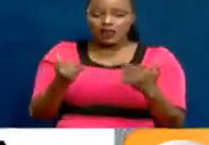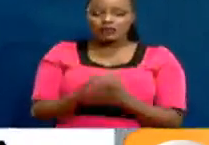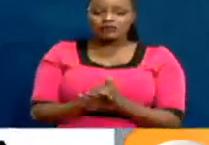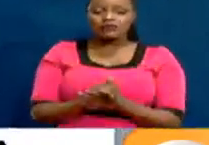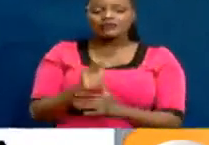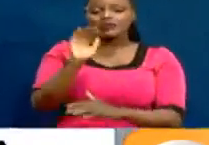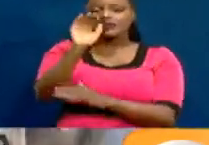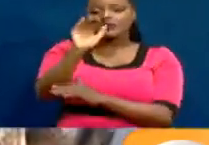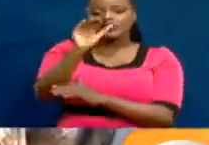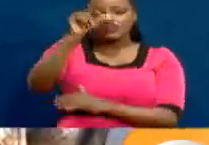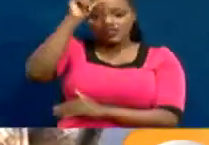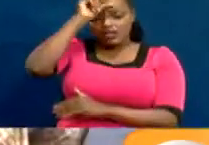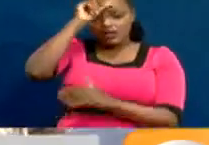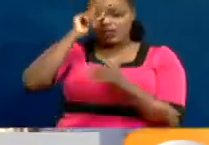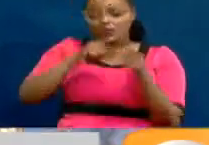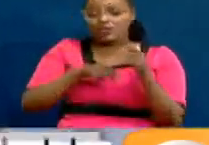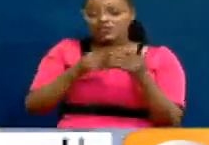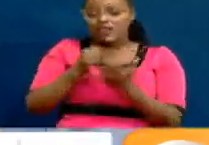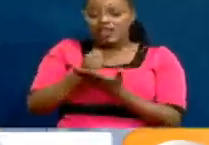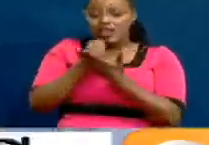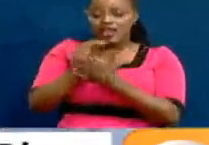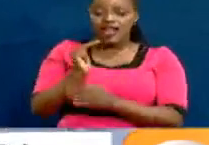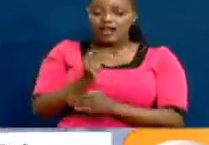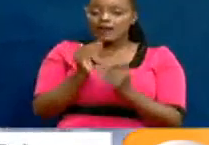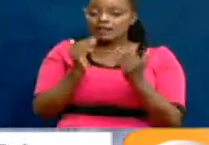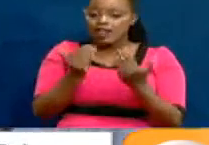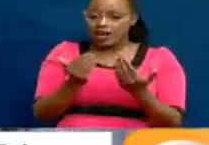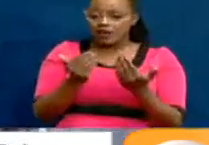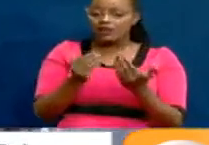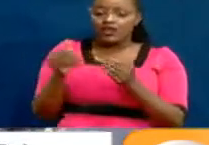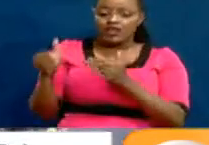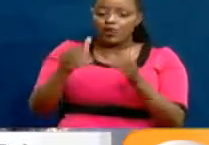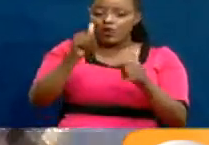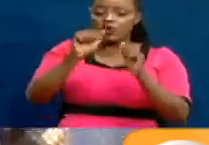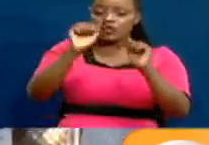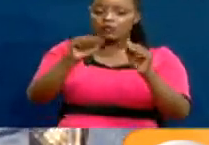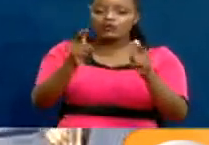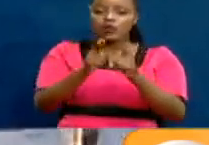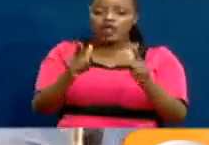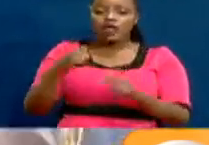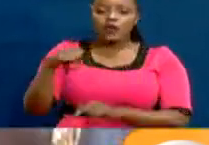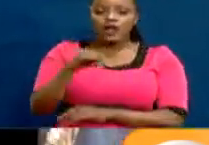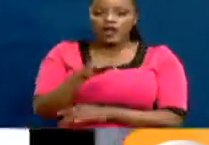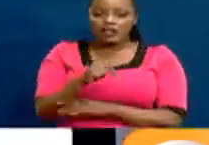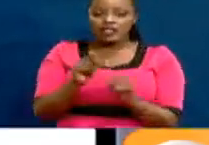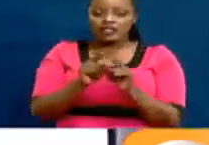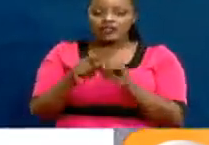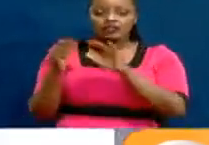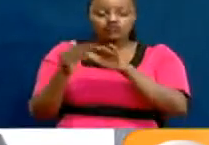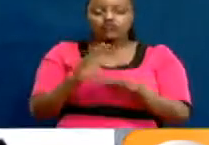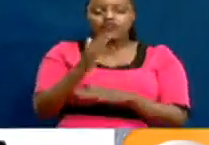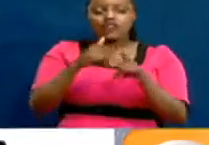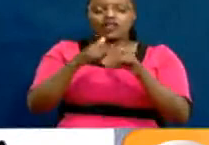mimi naweza kuomba serikali, waone vile wanaweza kutusaidia kwa njia fulani ambayo wanaweza kuturuhusu. Tunakata miti,